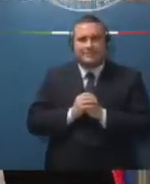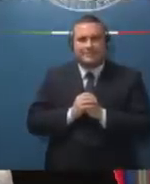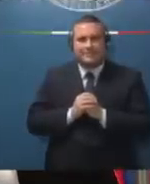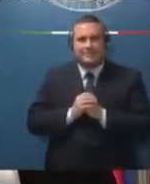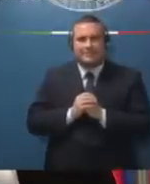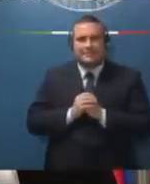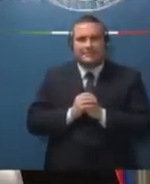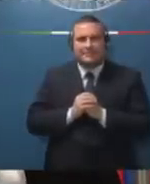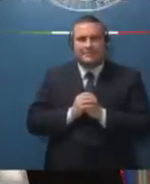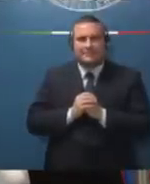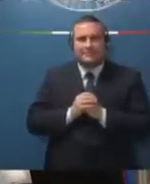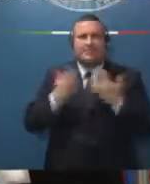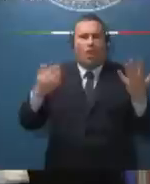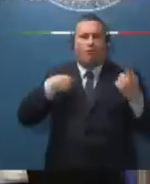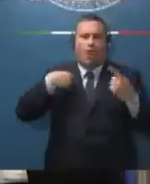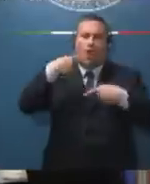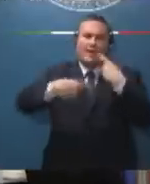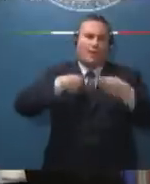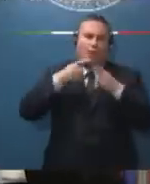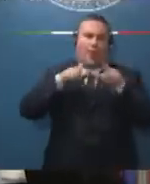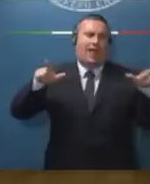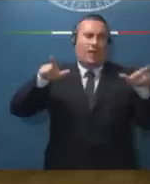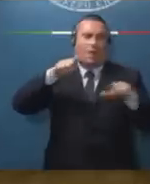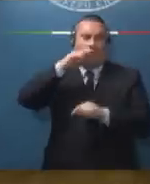Dunque continuerò in Ucraina